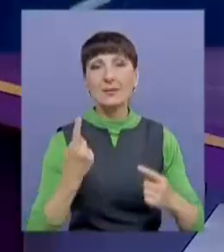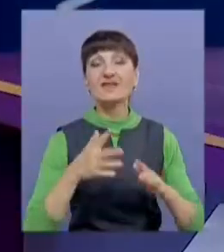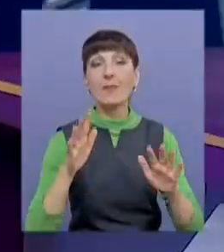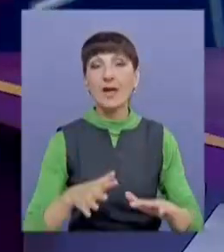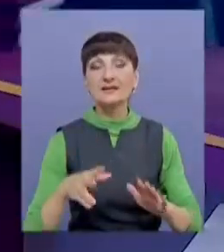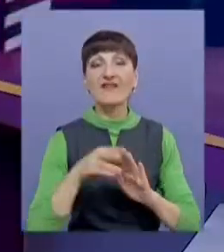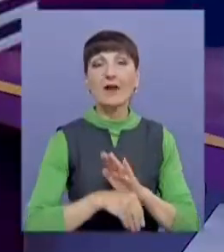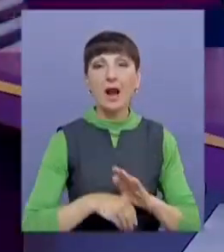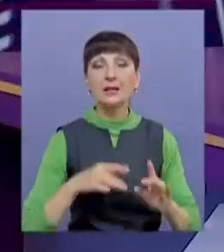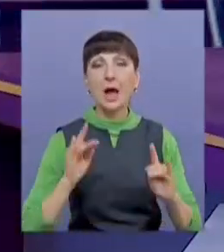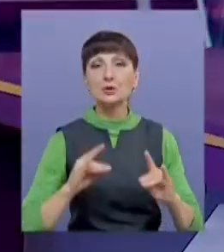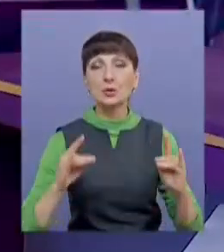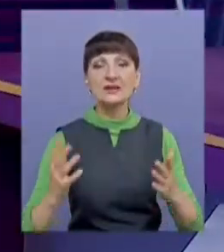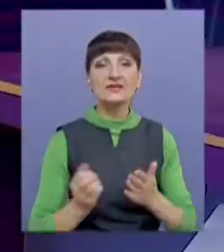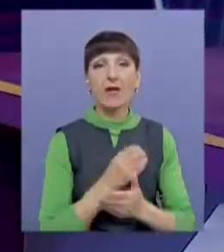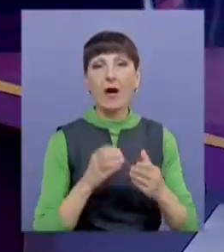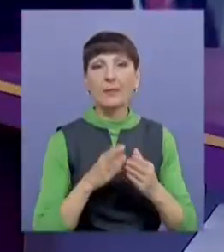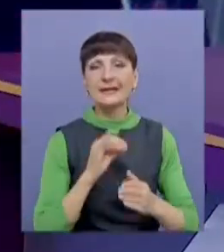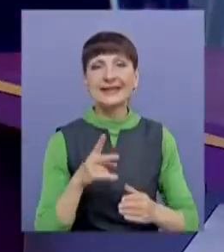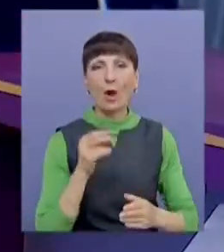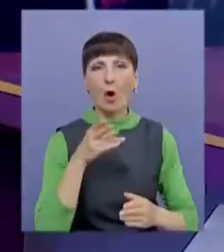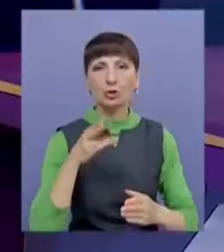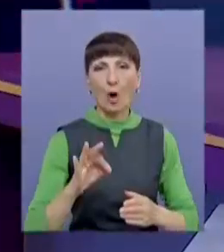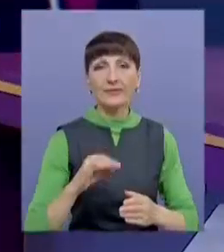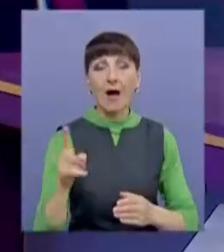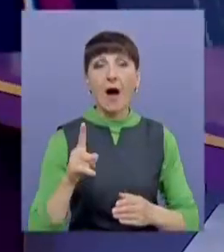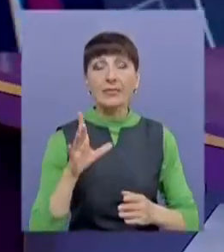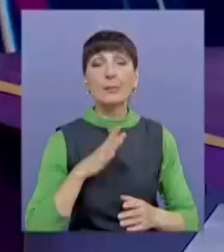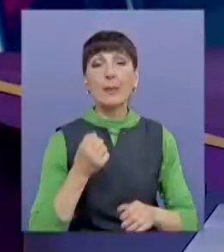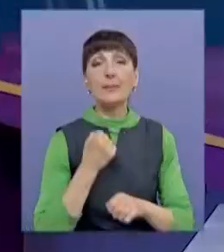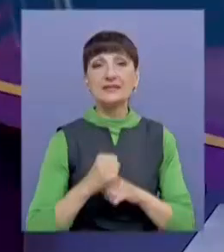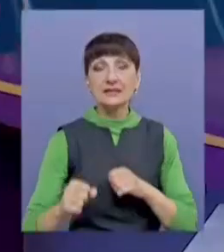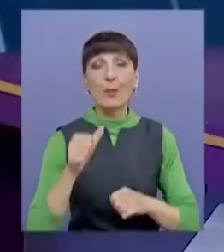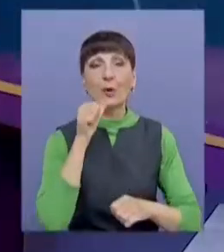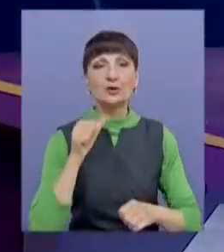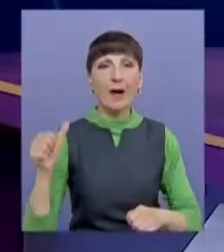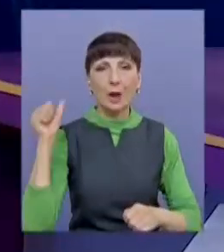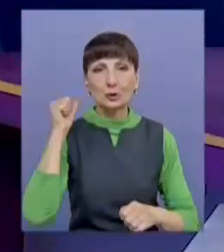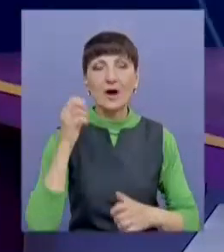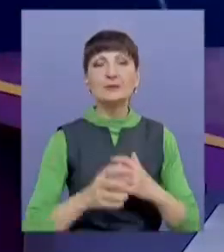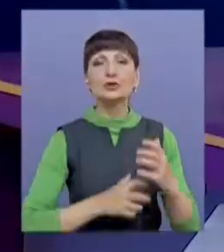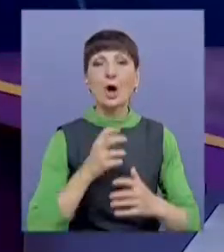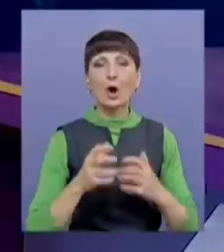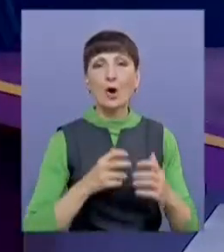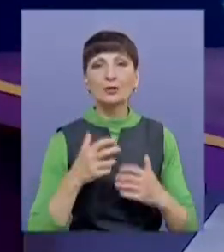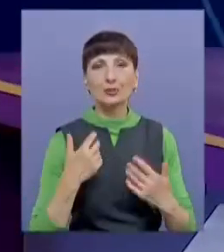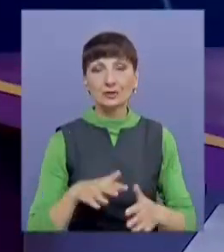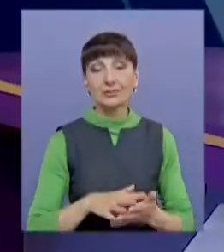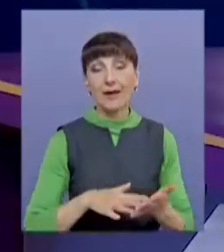в ралли на стульях завоевала команда из Киото. Она же была победительницей в прошлом году. Международный дайджест